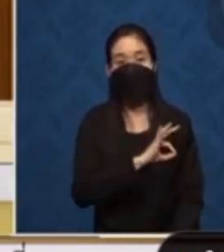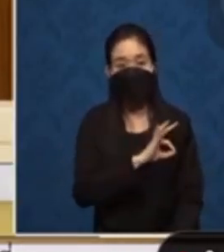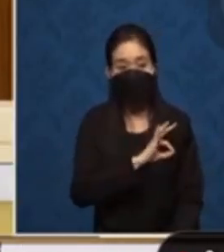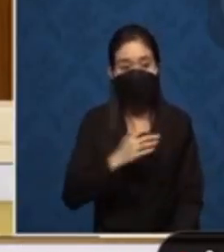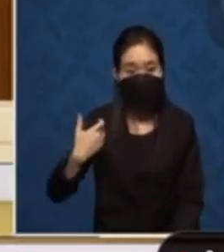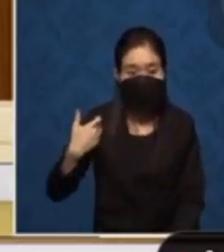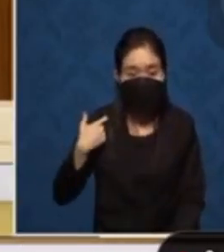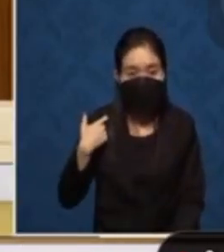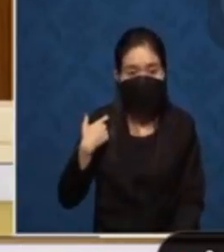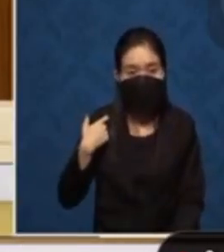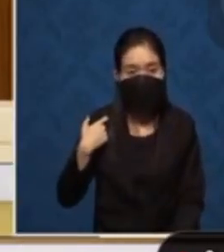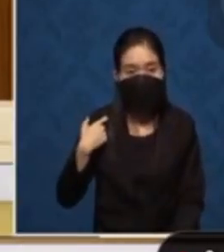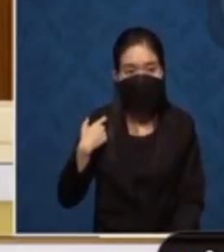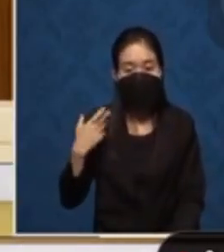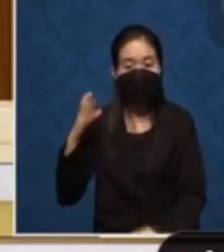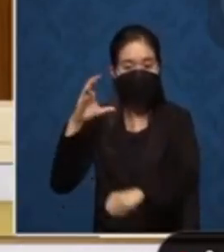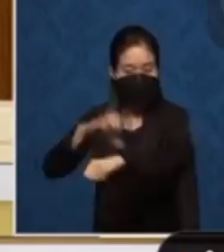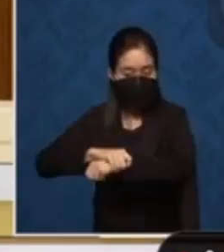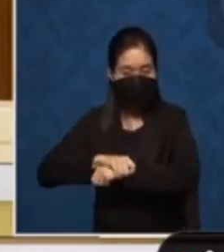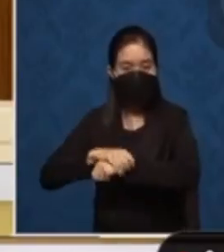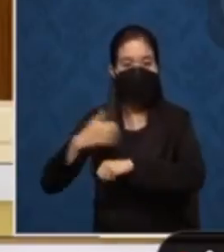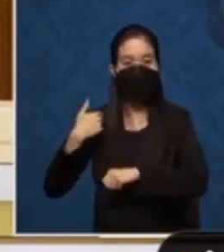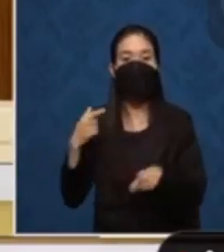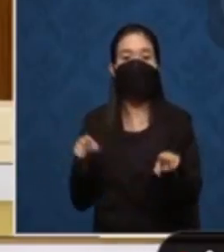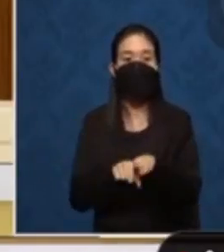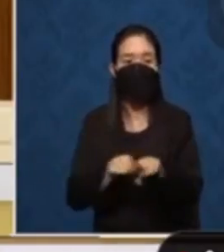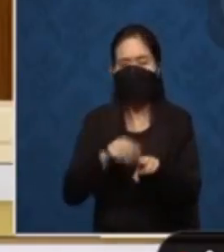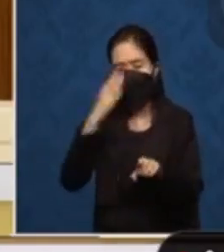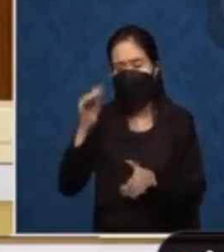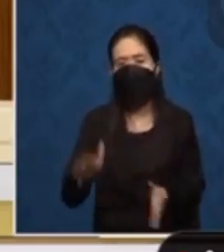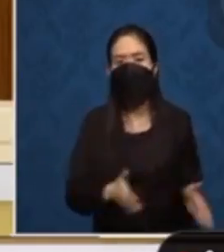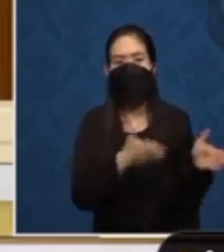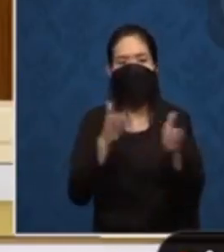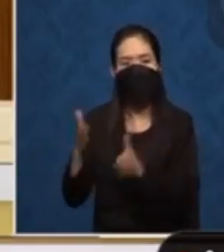ห่างนี้ที่เคยถกคบคมตัวด้วยกระบวนการดงกลาวเช่นกัน